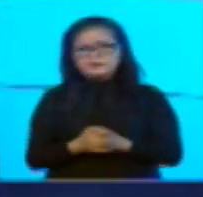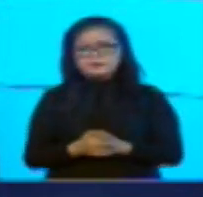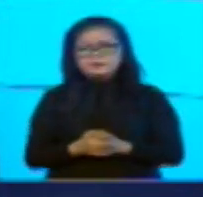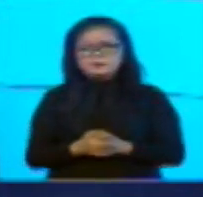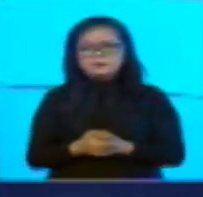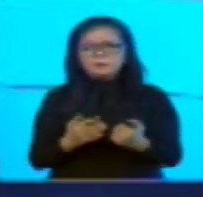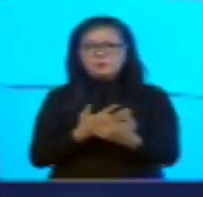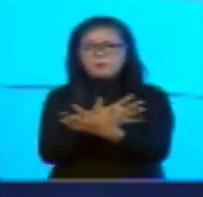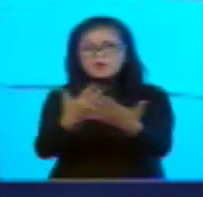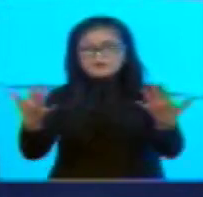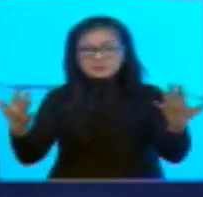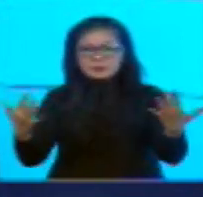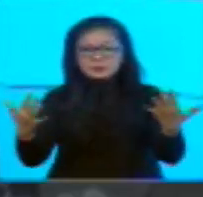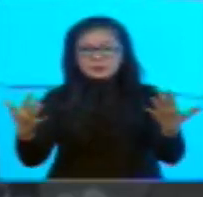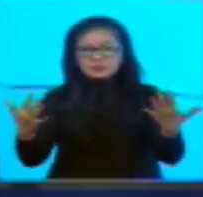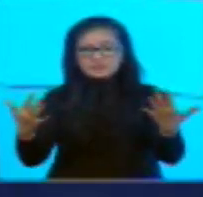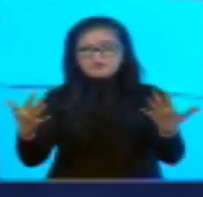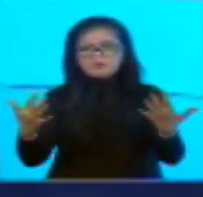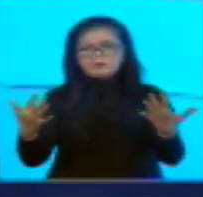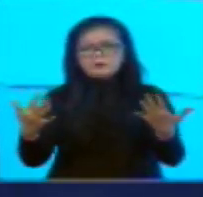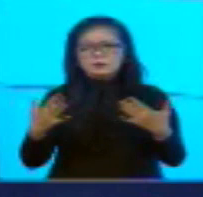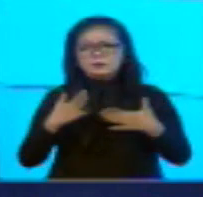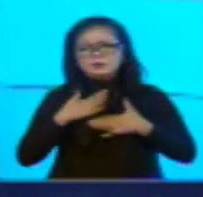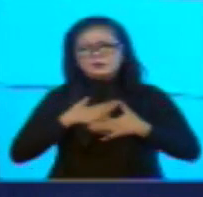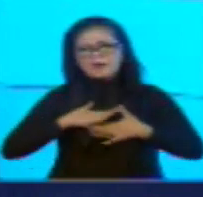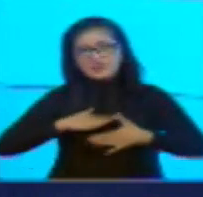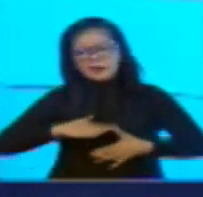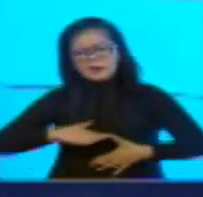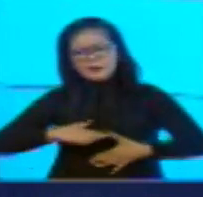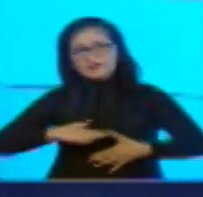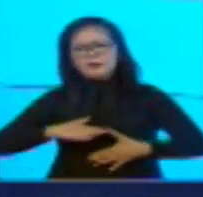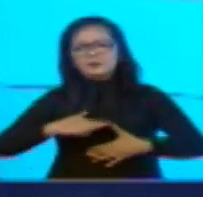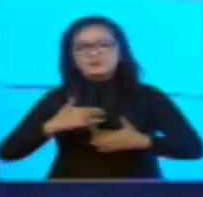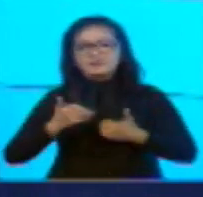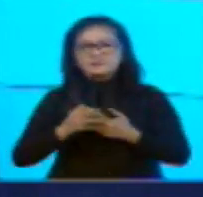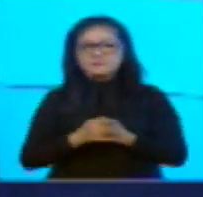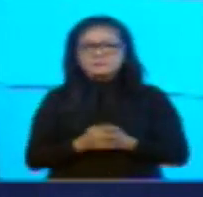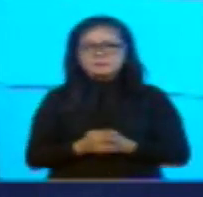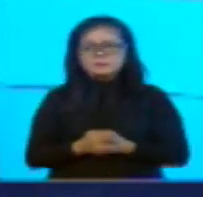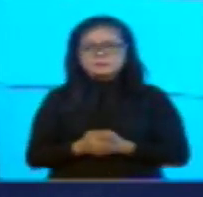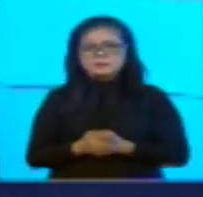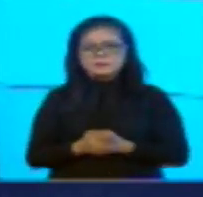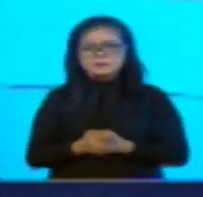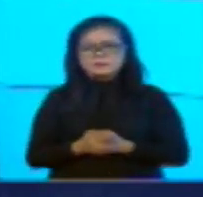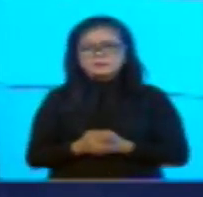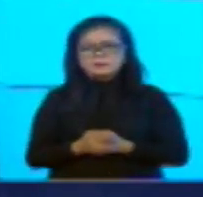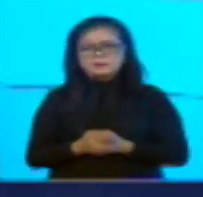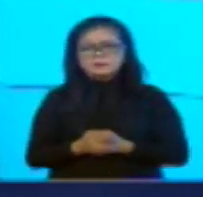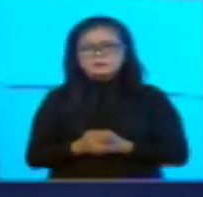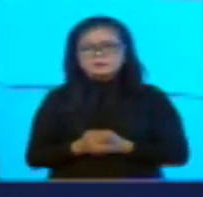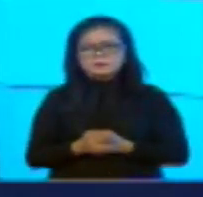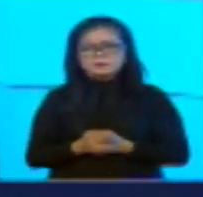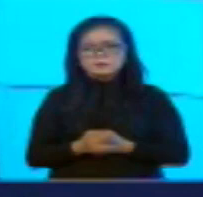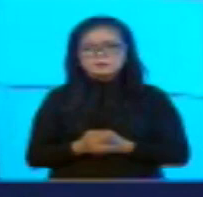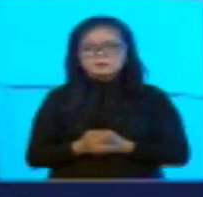masyarakat bisa lebih tenang dalam menghadapi penyebaran pandemi COVID ini. Saya rasa itu. Terima